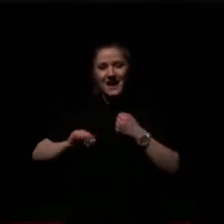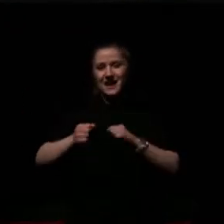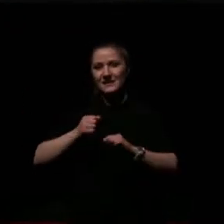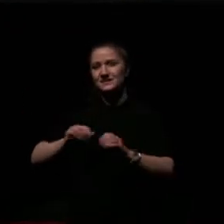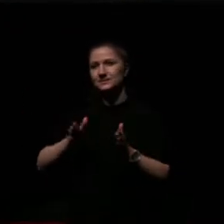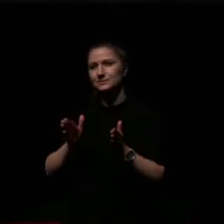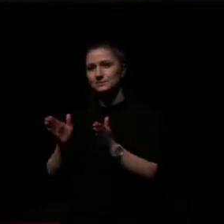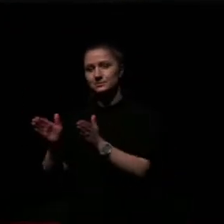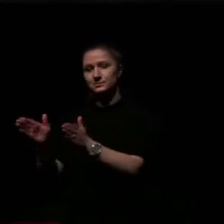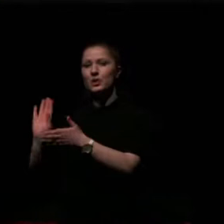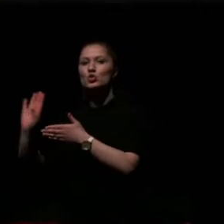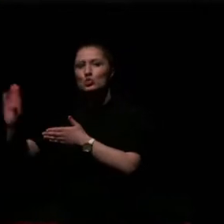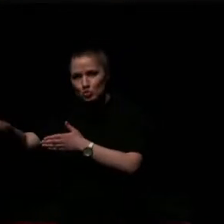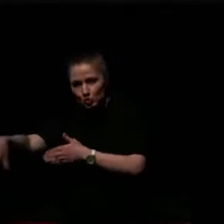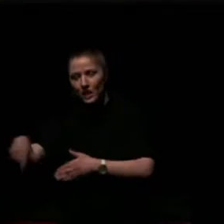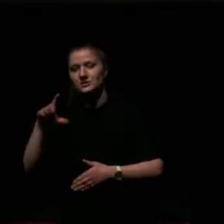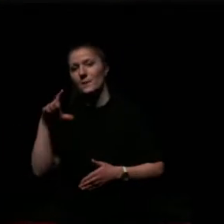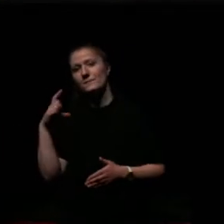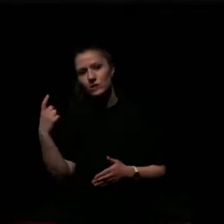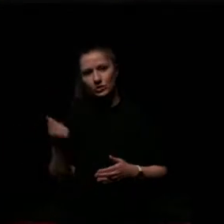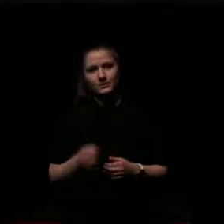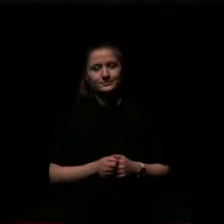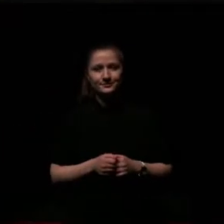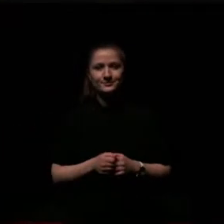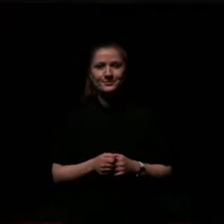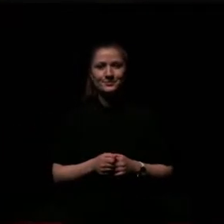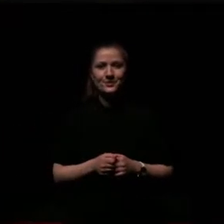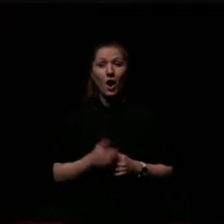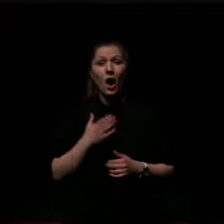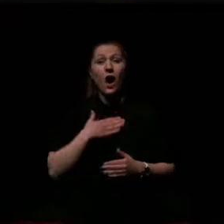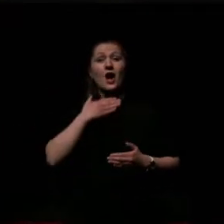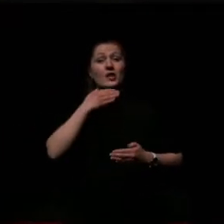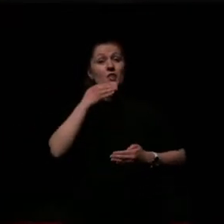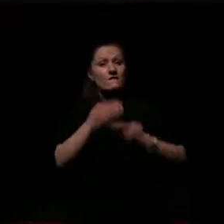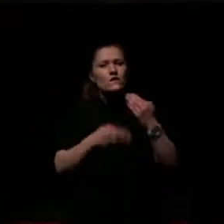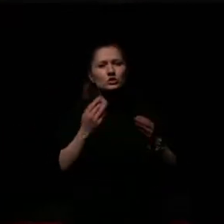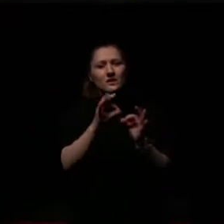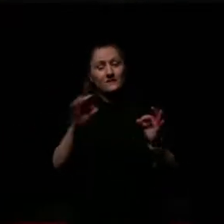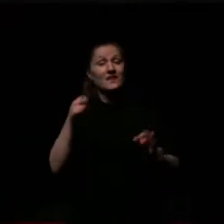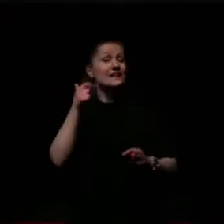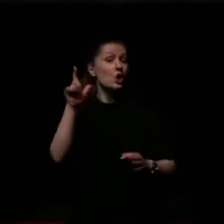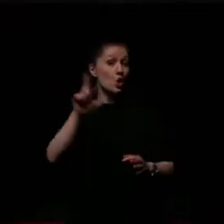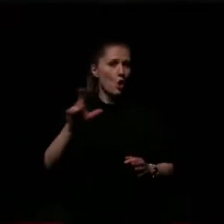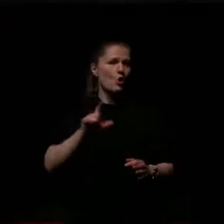bortover. Med dette så vil jeg ønske dere en fortsatt fin lørdag, og ikke minst en fortsatt